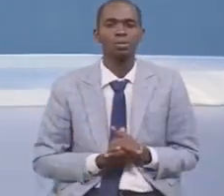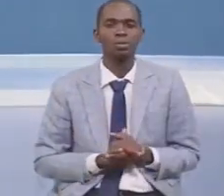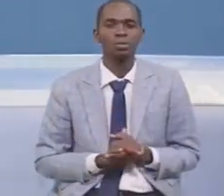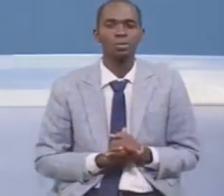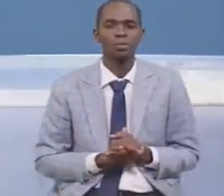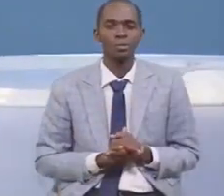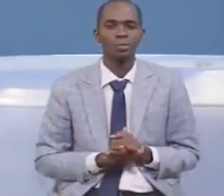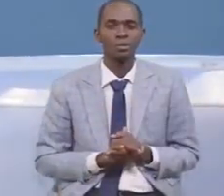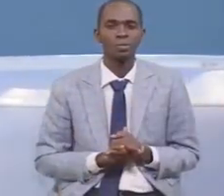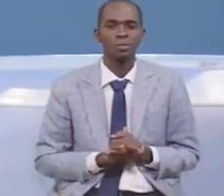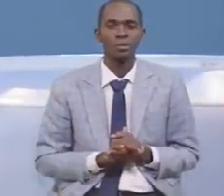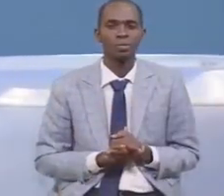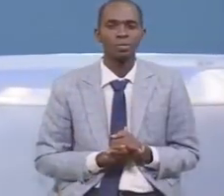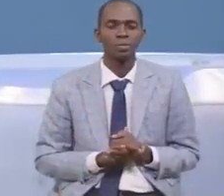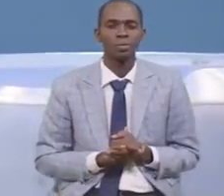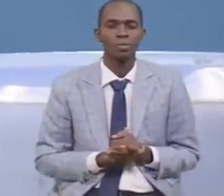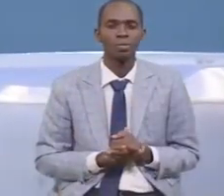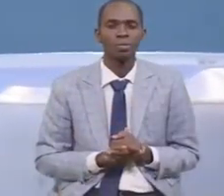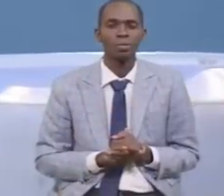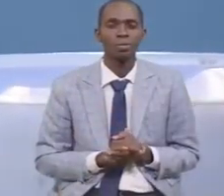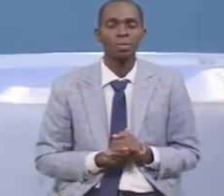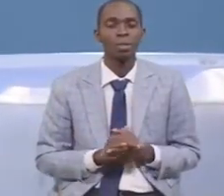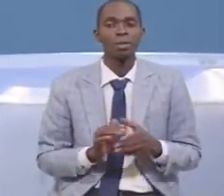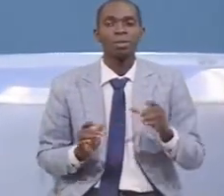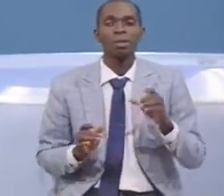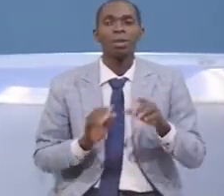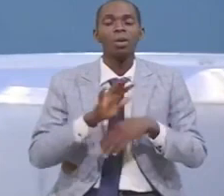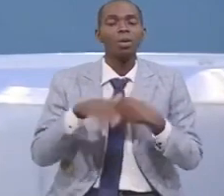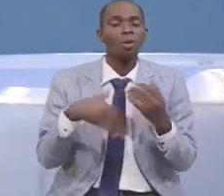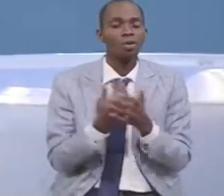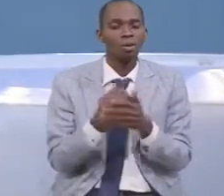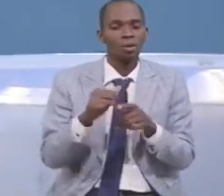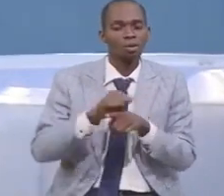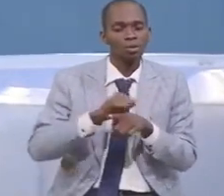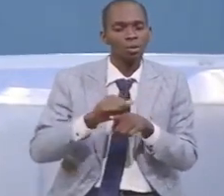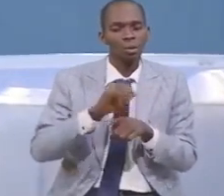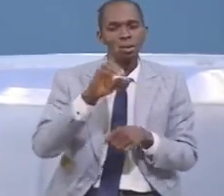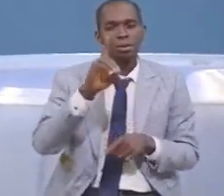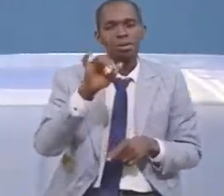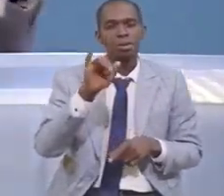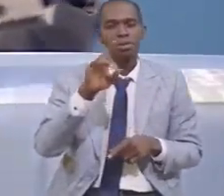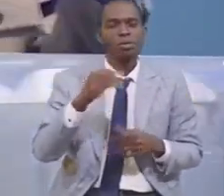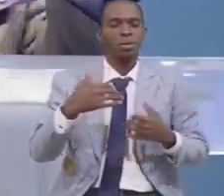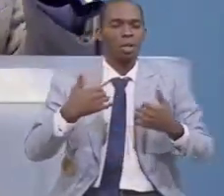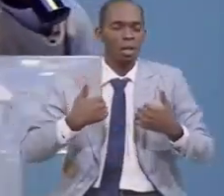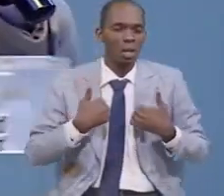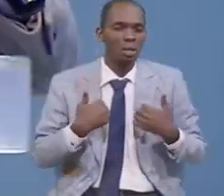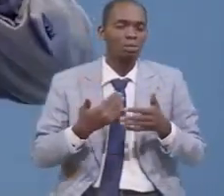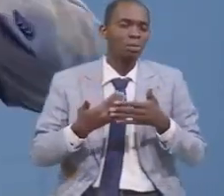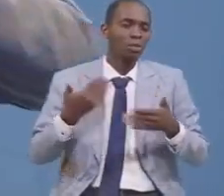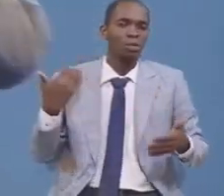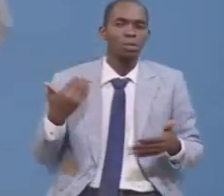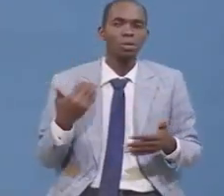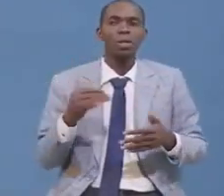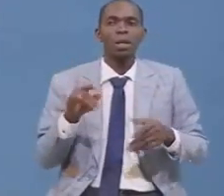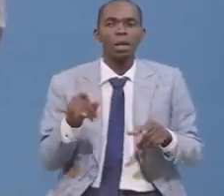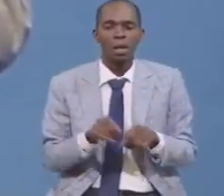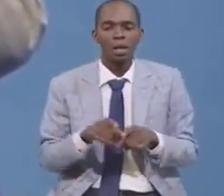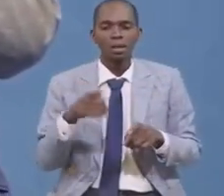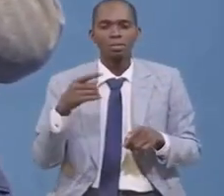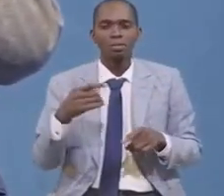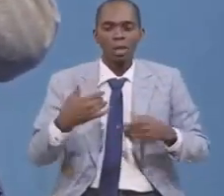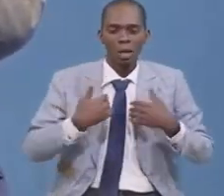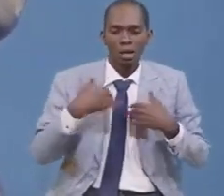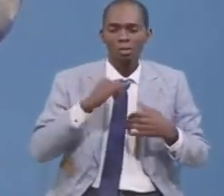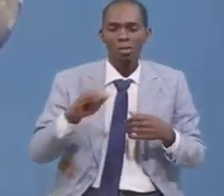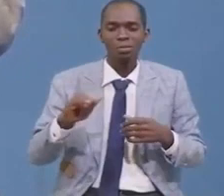వస్తున్నాను. ఎందుకు వస్తున్నాడు ఇతనికి తెలుసు. All the training he had. అతను కలిగి ఉన్న తర్బీదంతా, ట్రైనింగ్ వాస్ గోయింగ్ ఆన్ హౌ టు హావ్